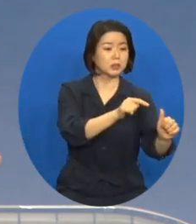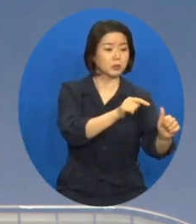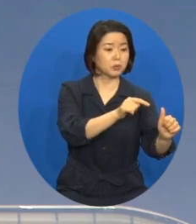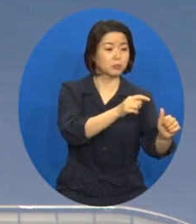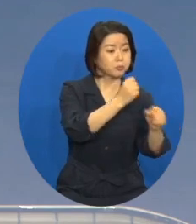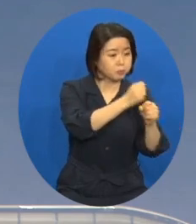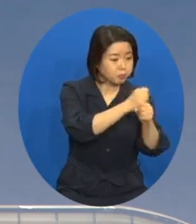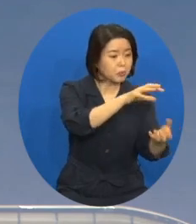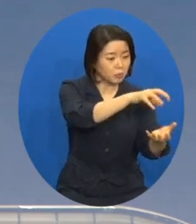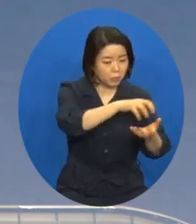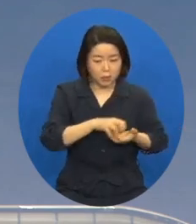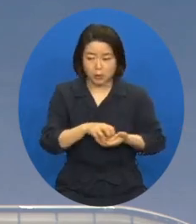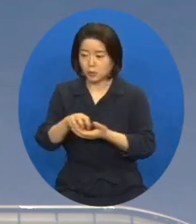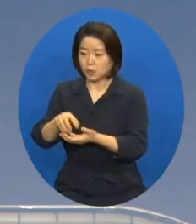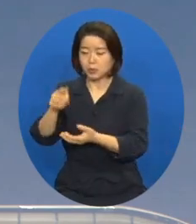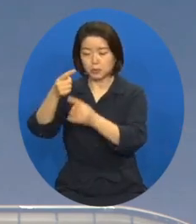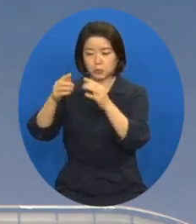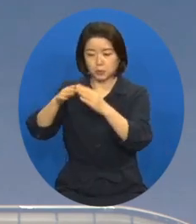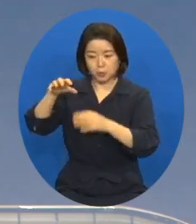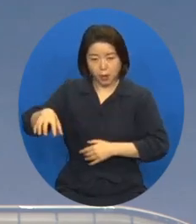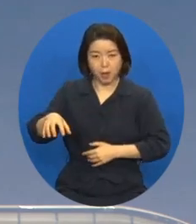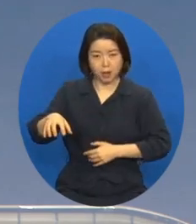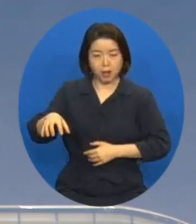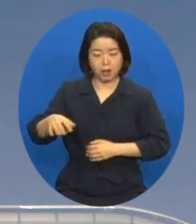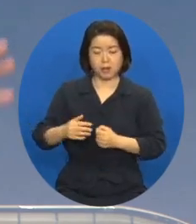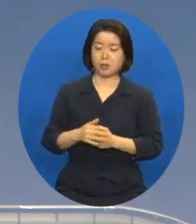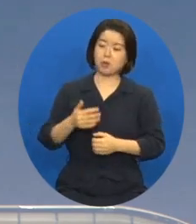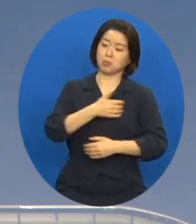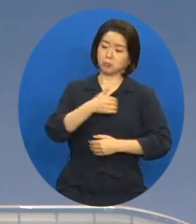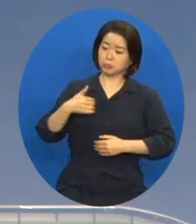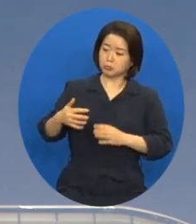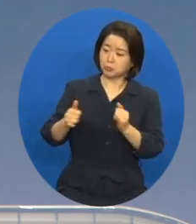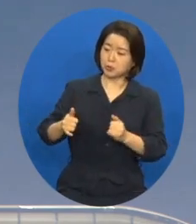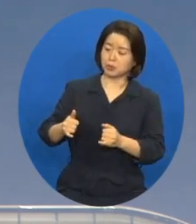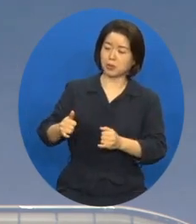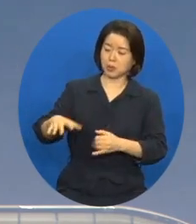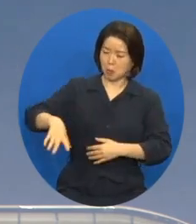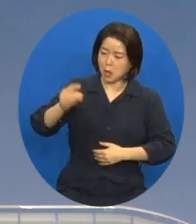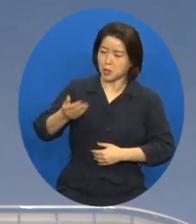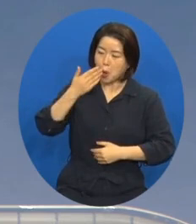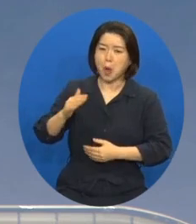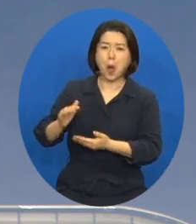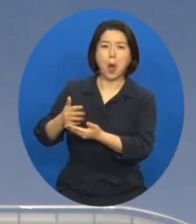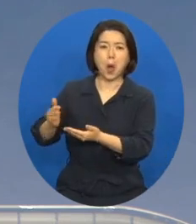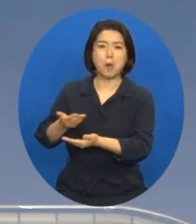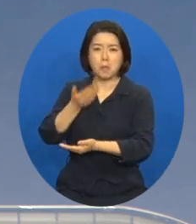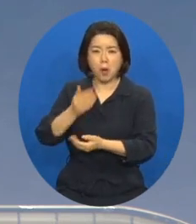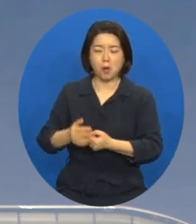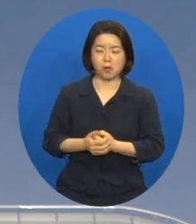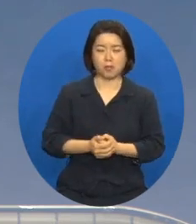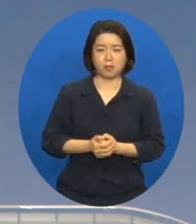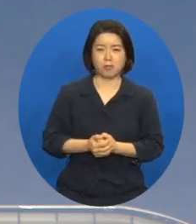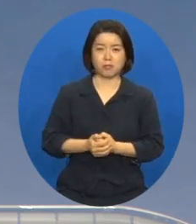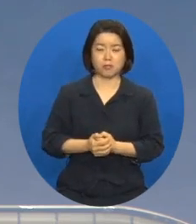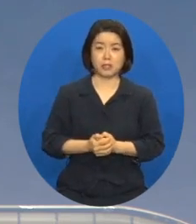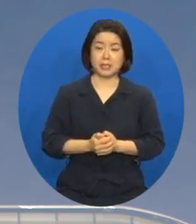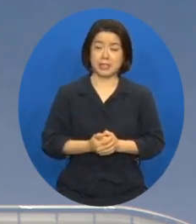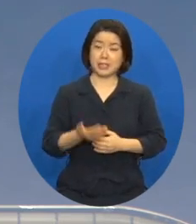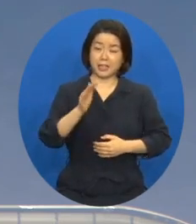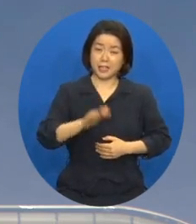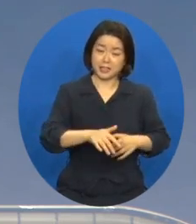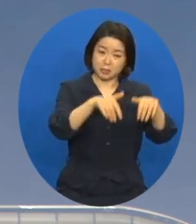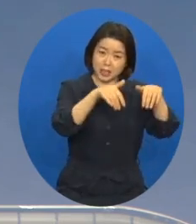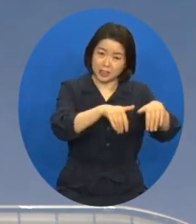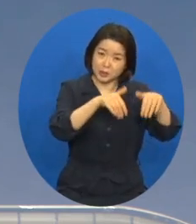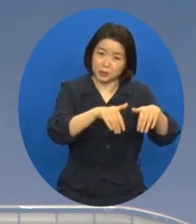교회 와서, 그리고는 넉넉한 사람들끼리 먼저 먹는 겁니다. 저녁 때가 됐으니까.